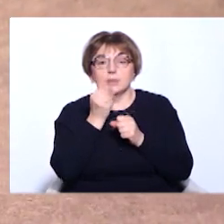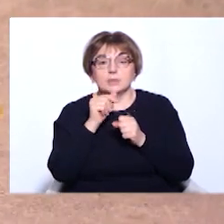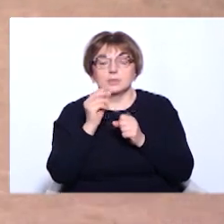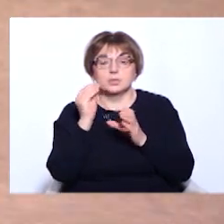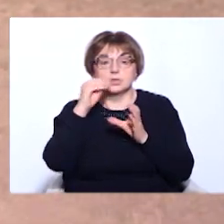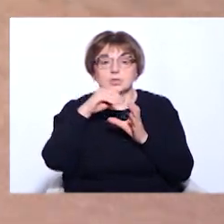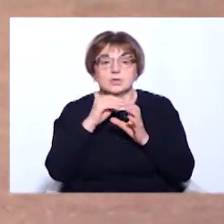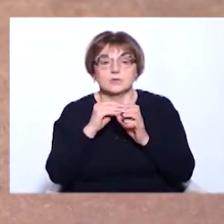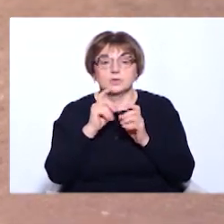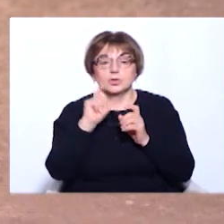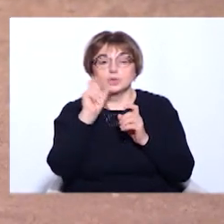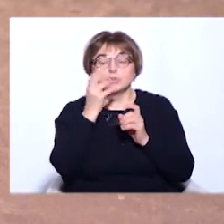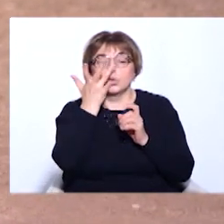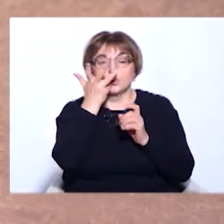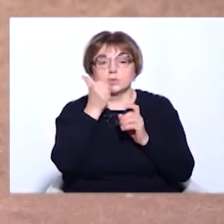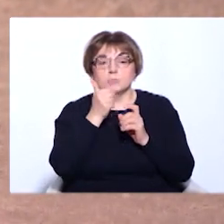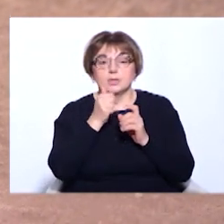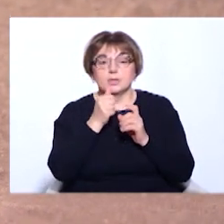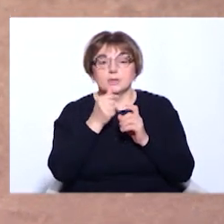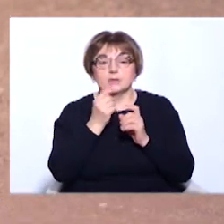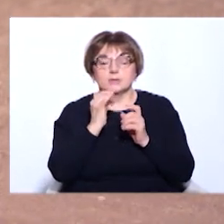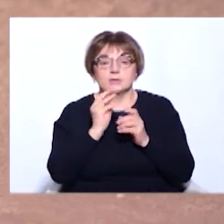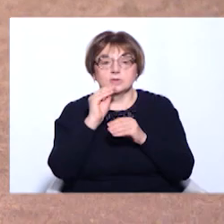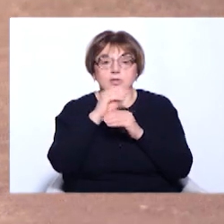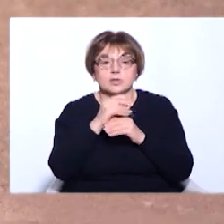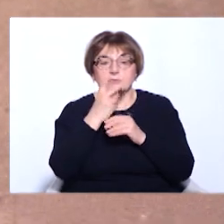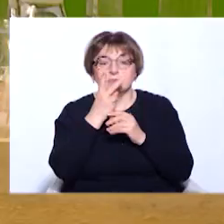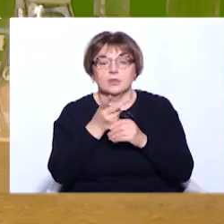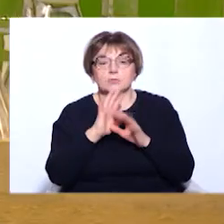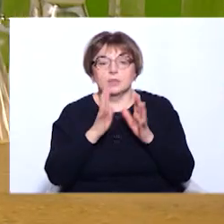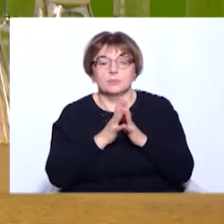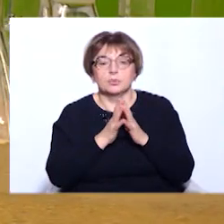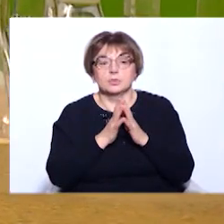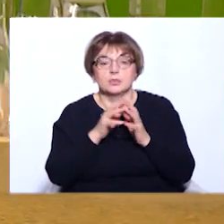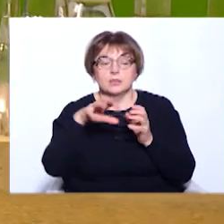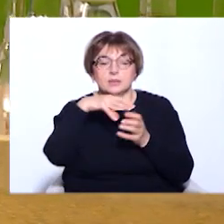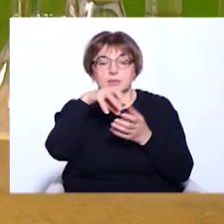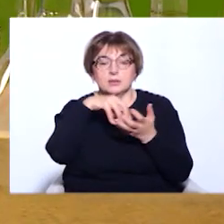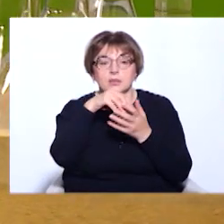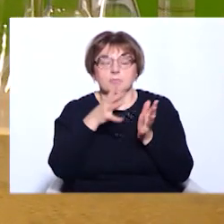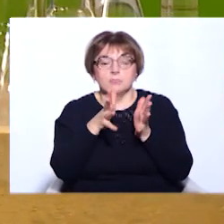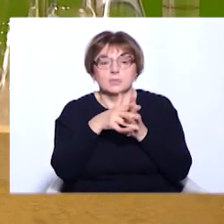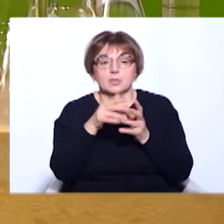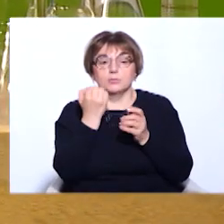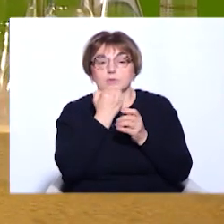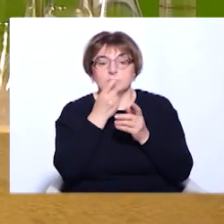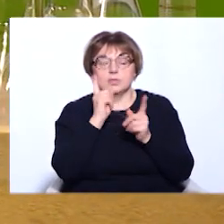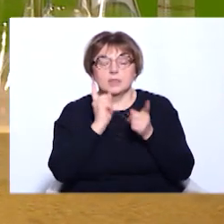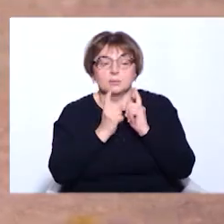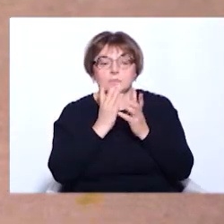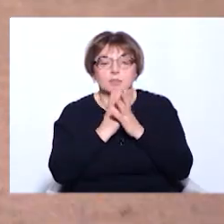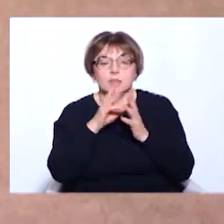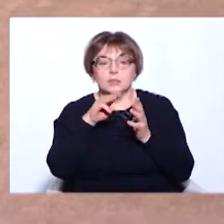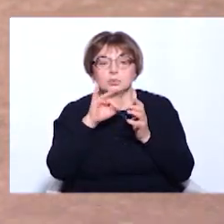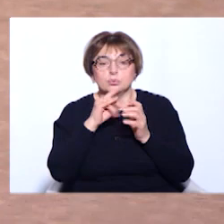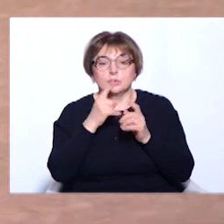ფენოლფთალეინით, ჟოლოსფერი შეფერილობით შევამოწმოთ, რომ დიახ, მიღებული ნივთიერება ნამდვილად არის ტუტე,